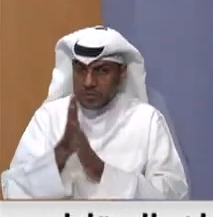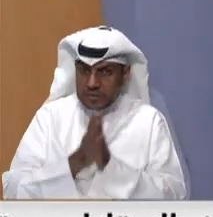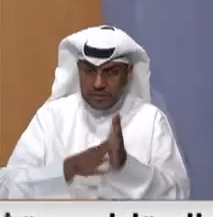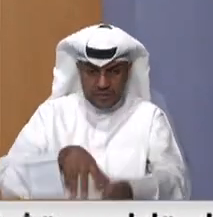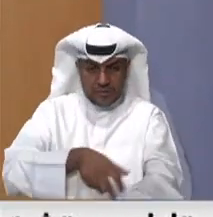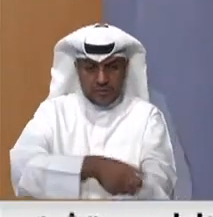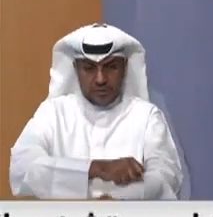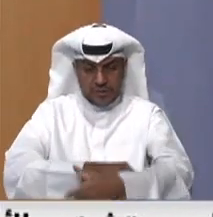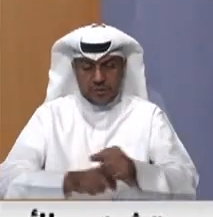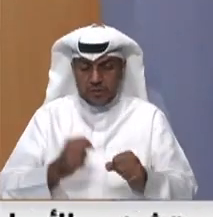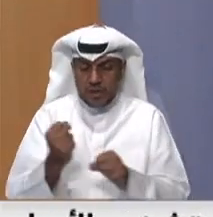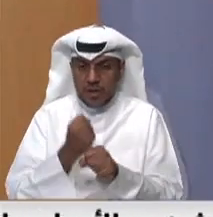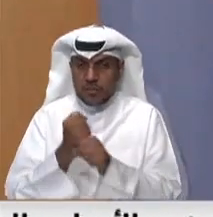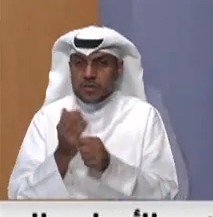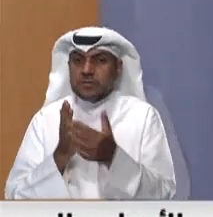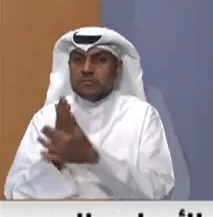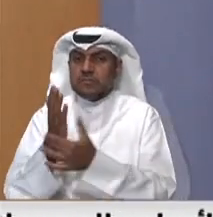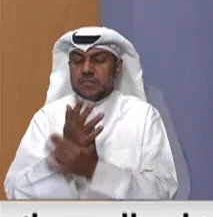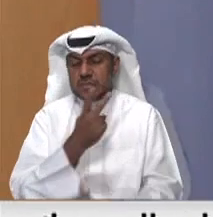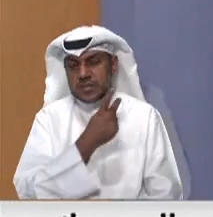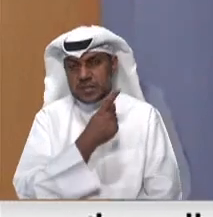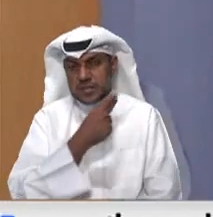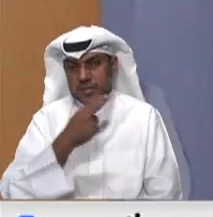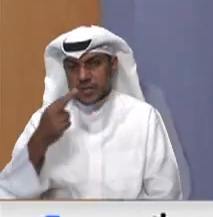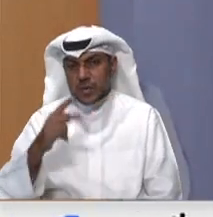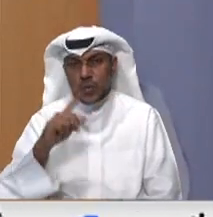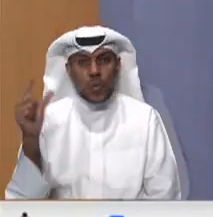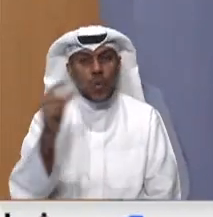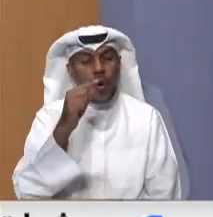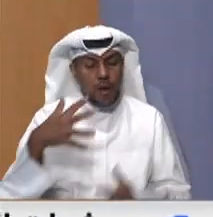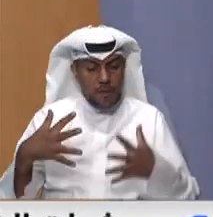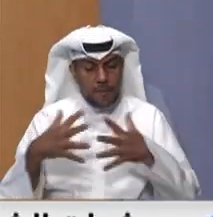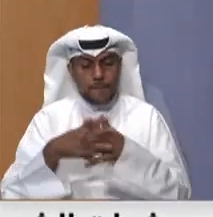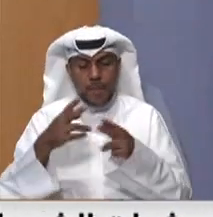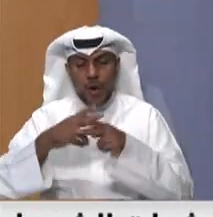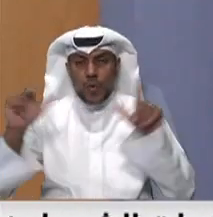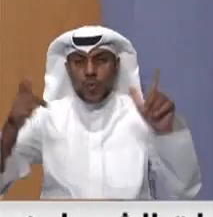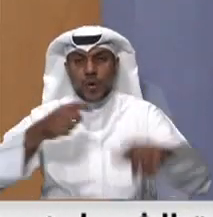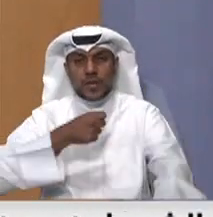والدولي. روضة حمدي، تلفزيون دولة الكويت، تونس.